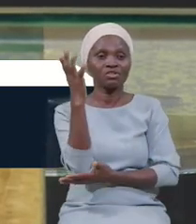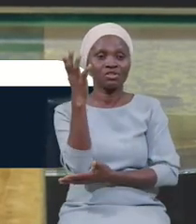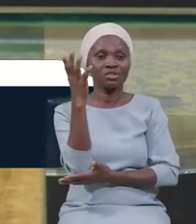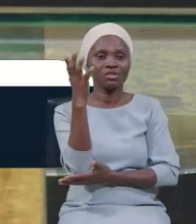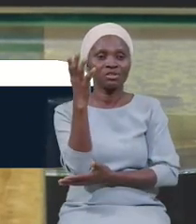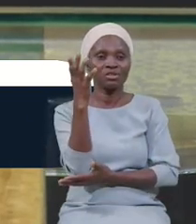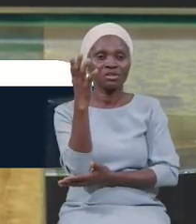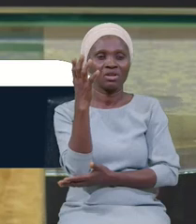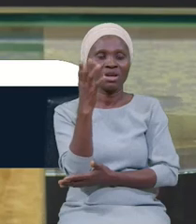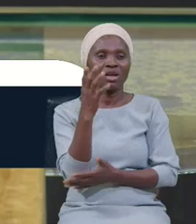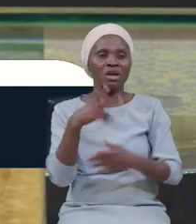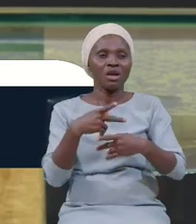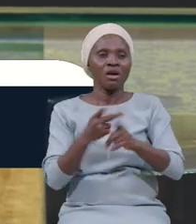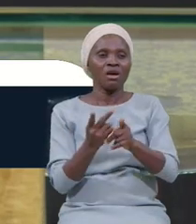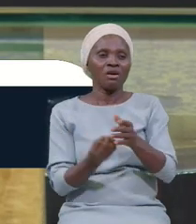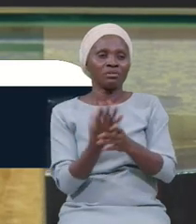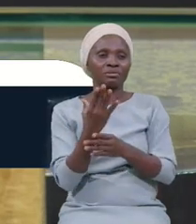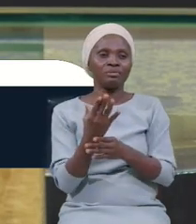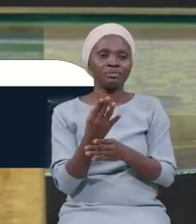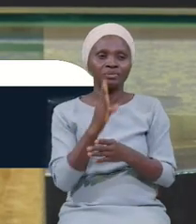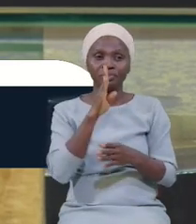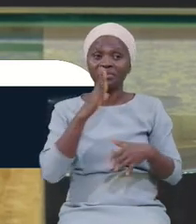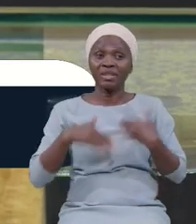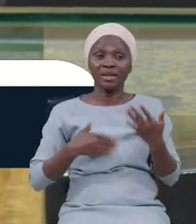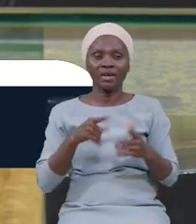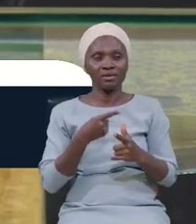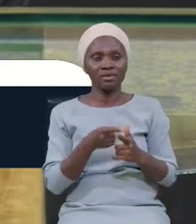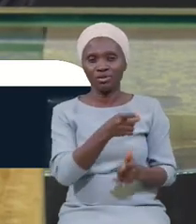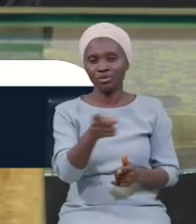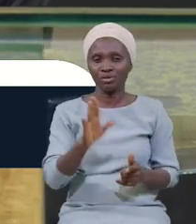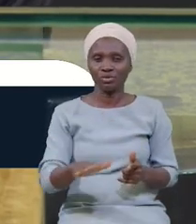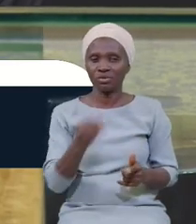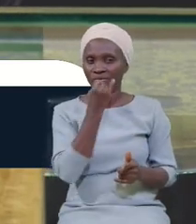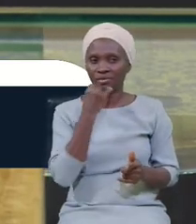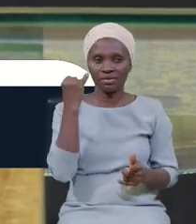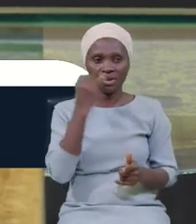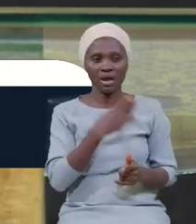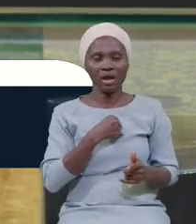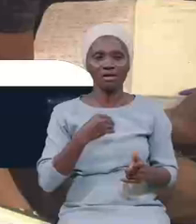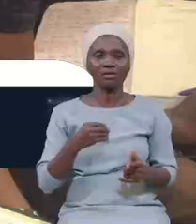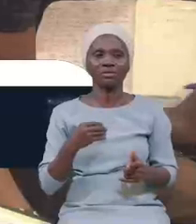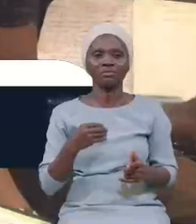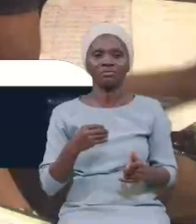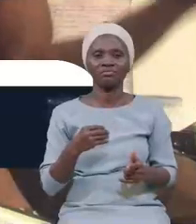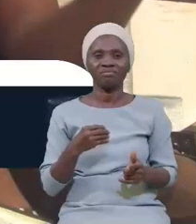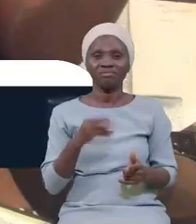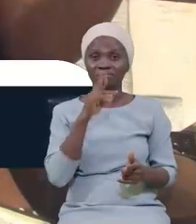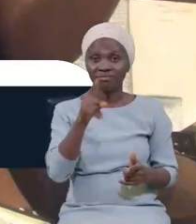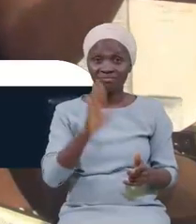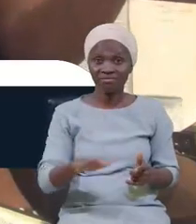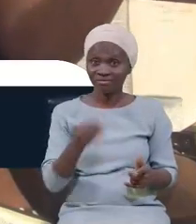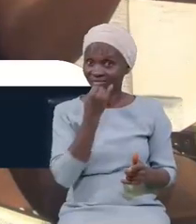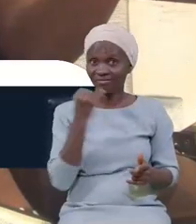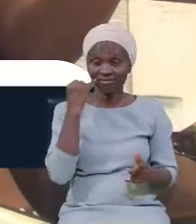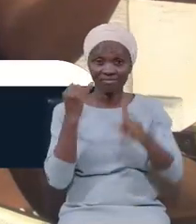richesse. Et vous, enfants de Sion, soyez dans l'allégresse et réjouissez-vous. Y a-t-il des enfants de Sion